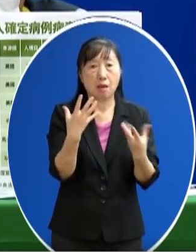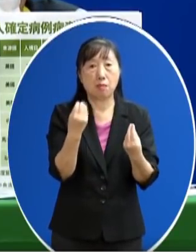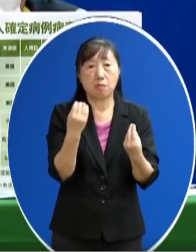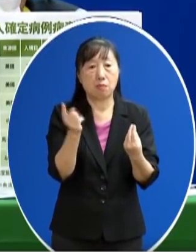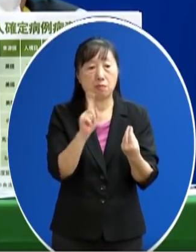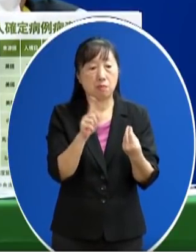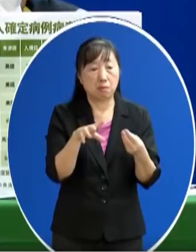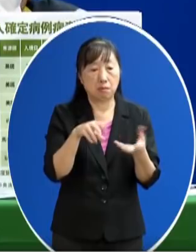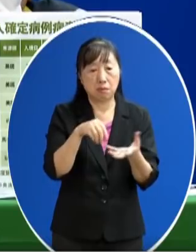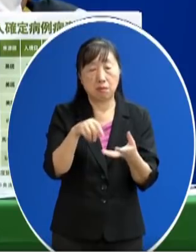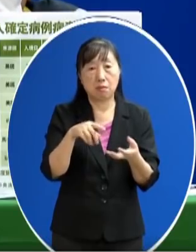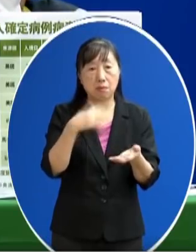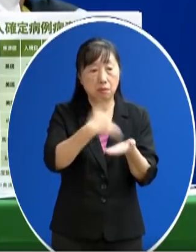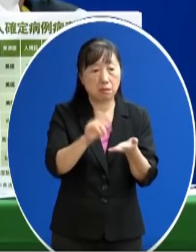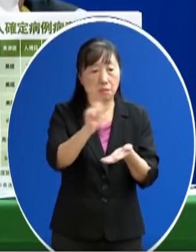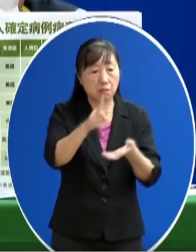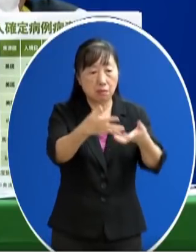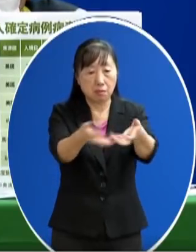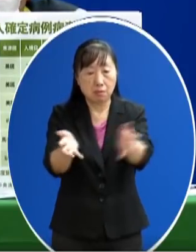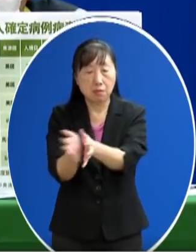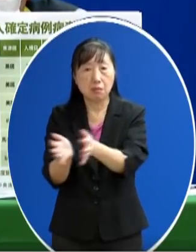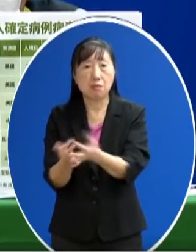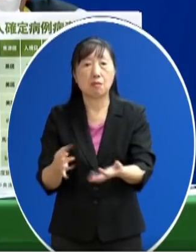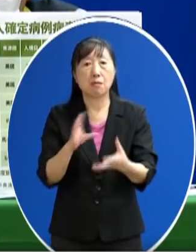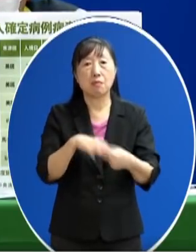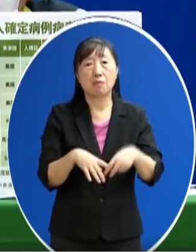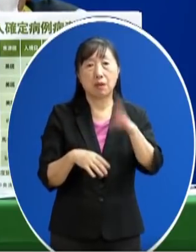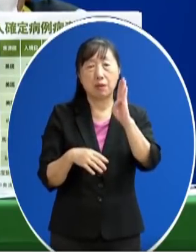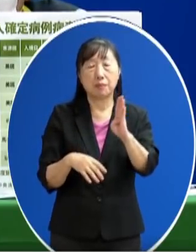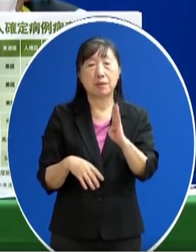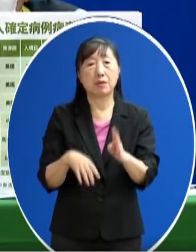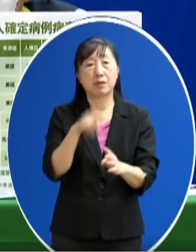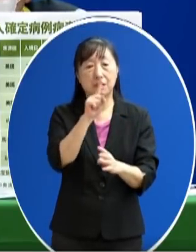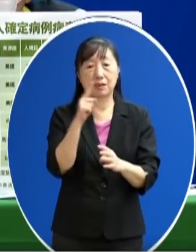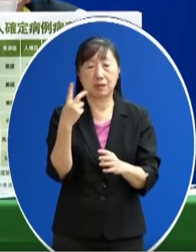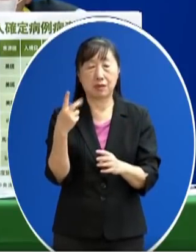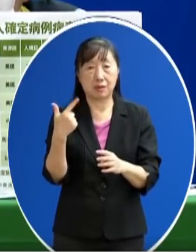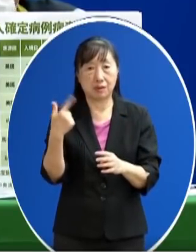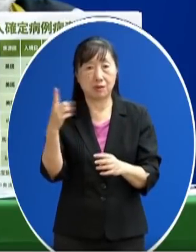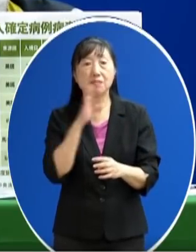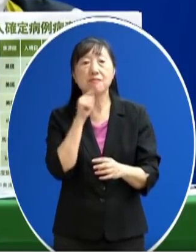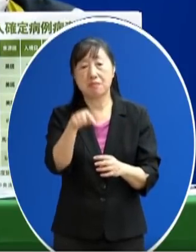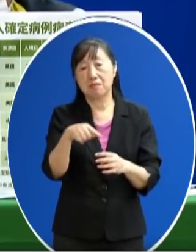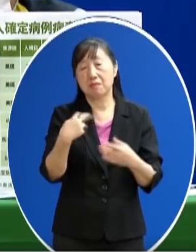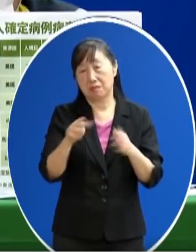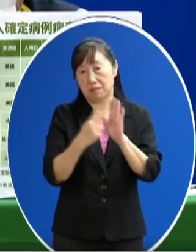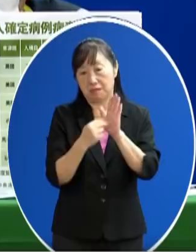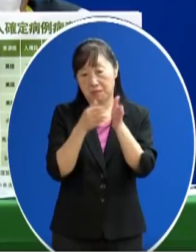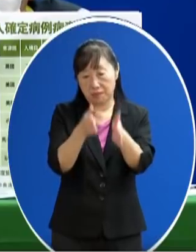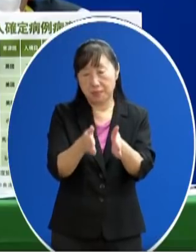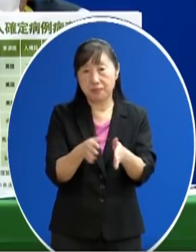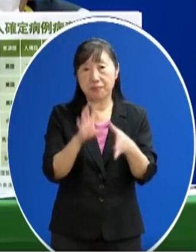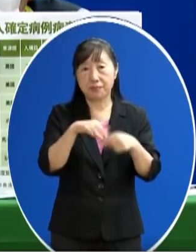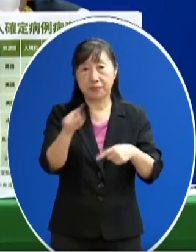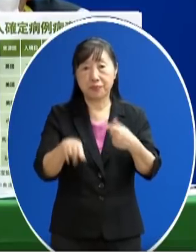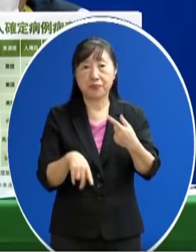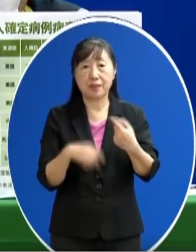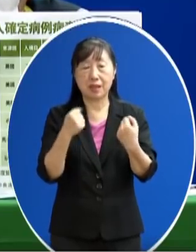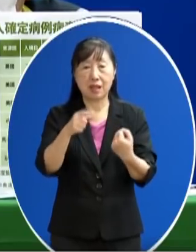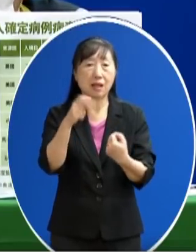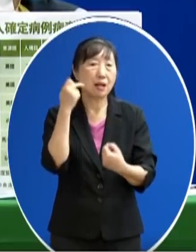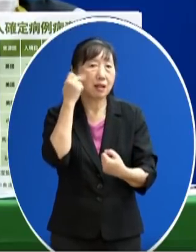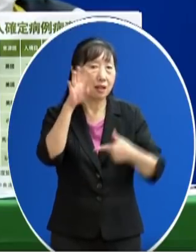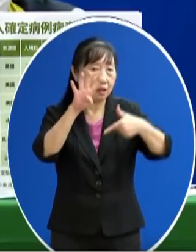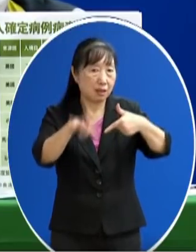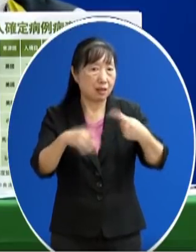所以目前还是只好用比较拗口的这个 B1621 来说明它。那他在一月份的时候在哥伦比亚首次被验